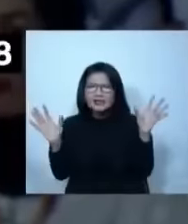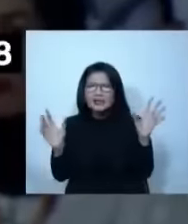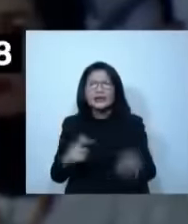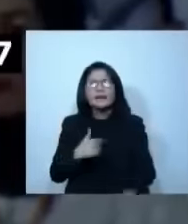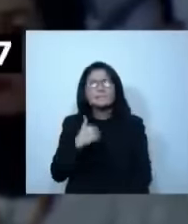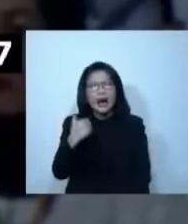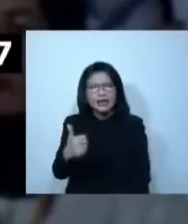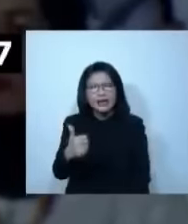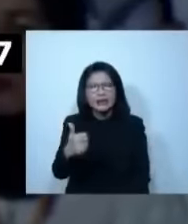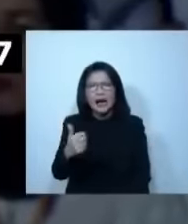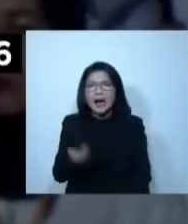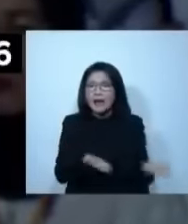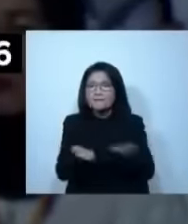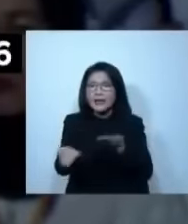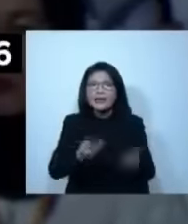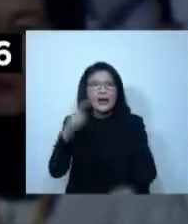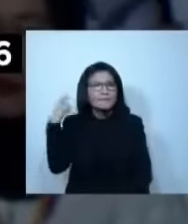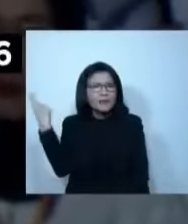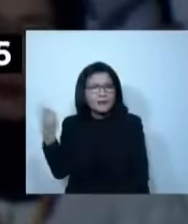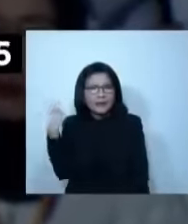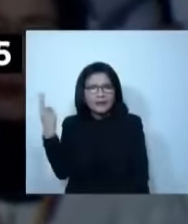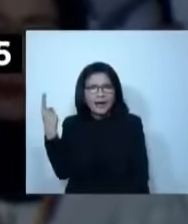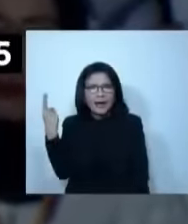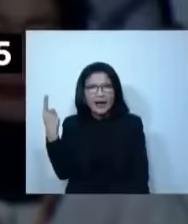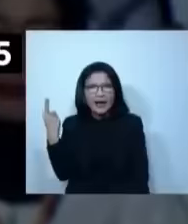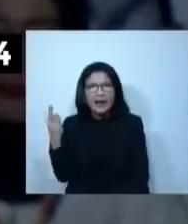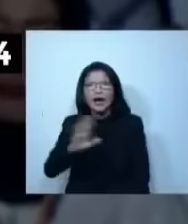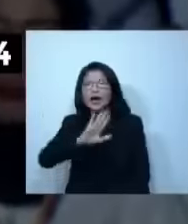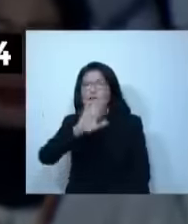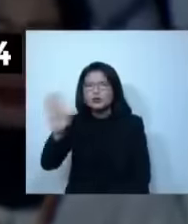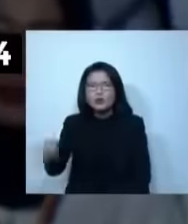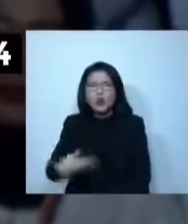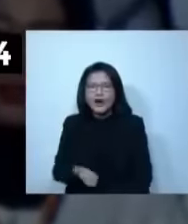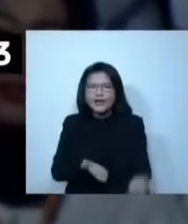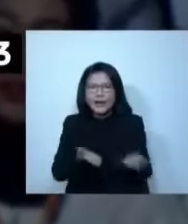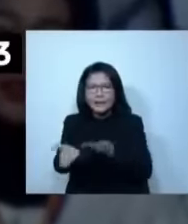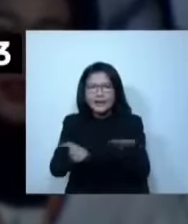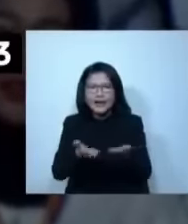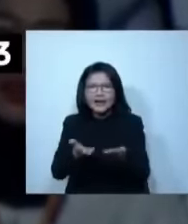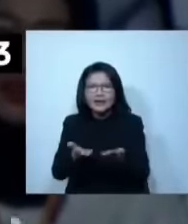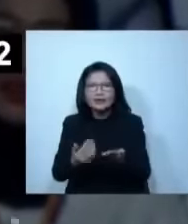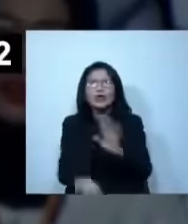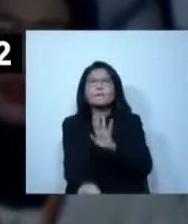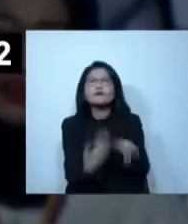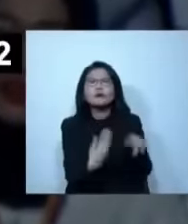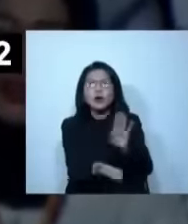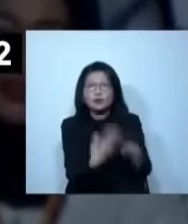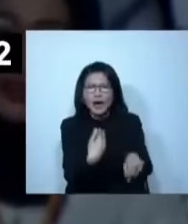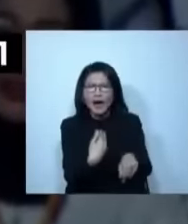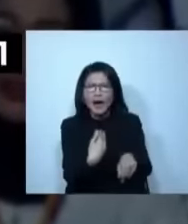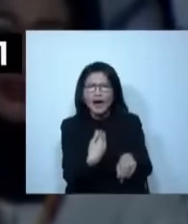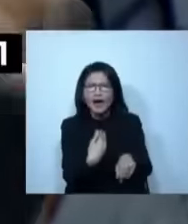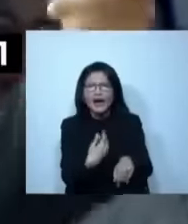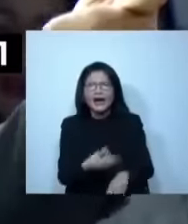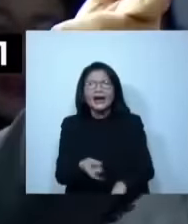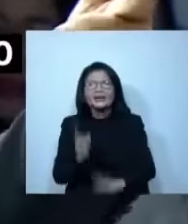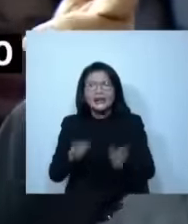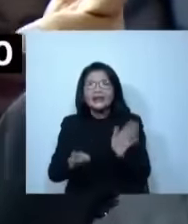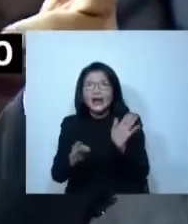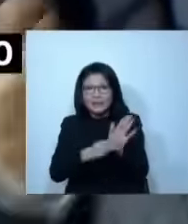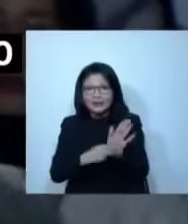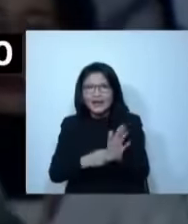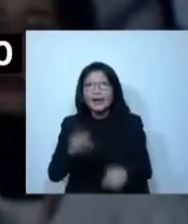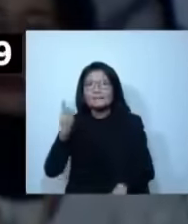terukur. Pelayanan pemerintah itu tidak ada yang baru. Semua yang dilayani pemerintah itu hal yang berulang. Jadi kalau disebut masalah itu pasti pernah